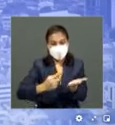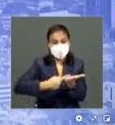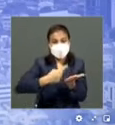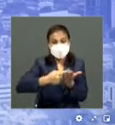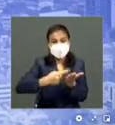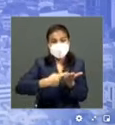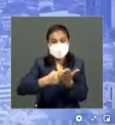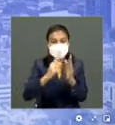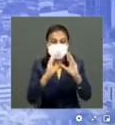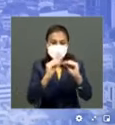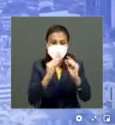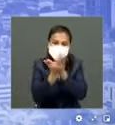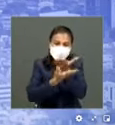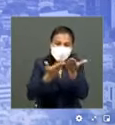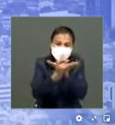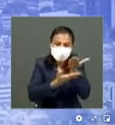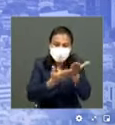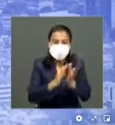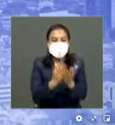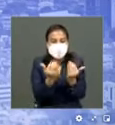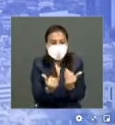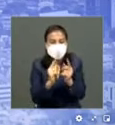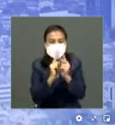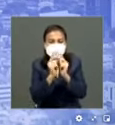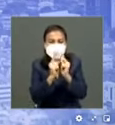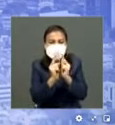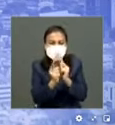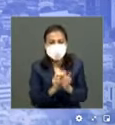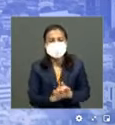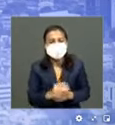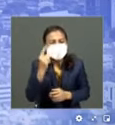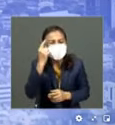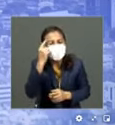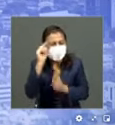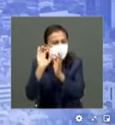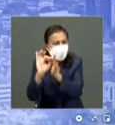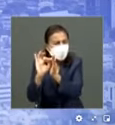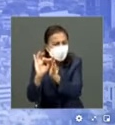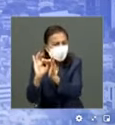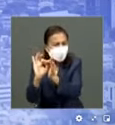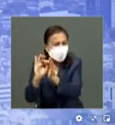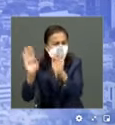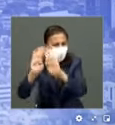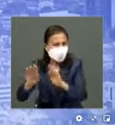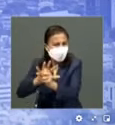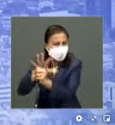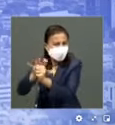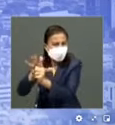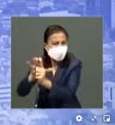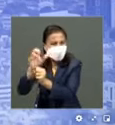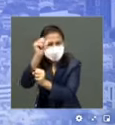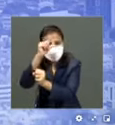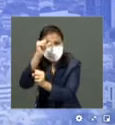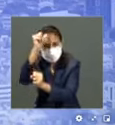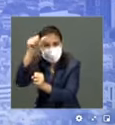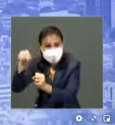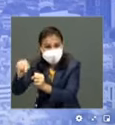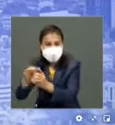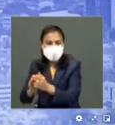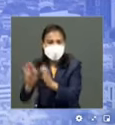มประชุมด้วยนะคะวันนี้ก็มีการหารือกันว่ามีความเป็นห่วงในเรื่องของเชื้อกลายพันธุ์นะคะไม่ว่าจะเป็นสายพันธุ์ที่